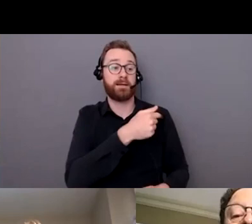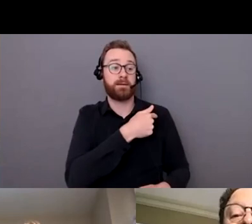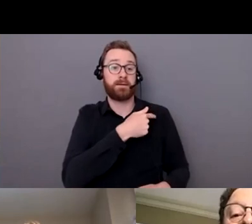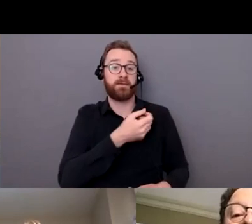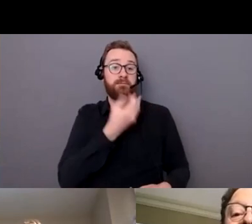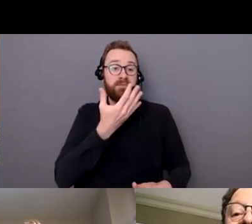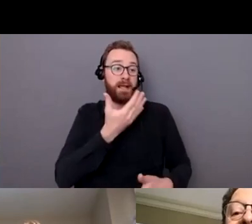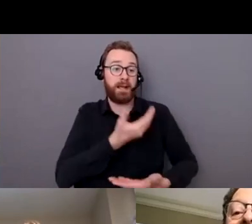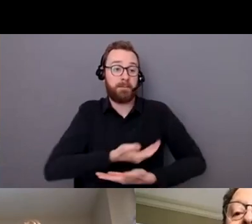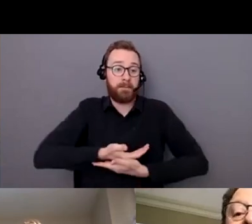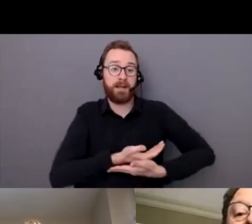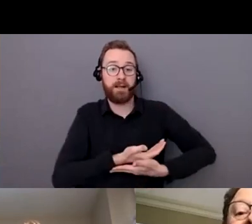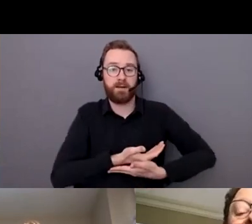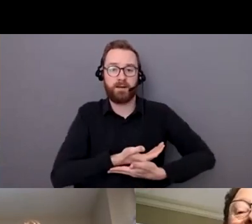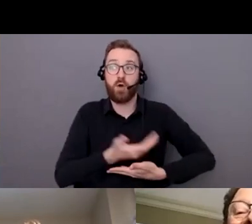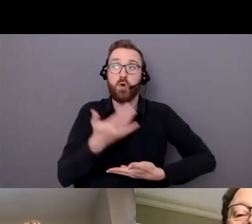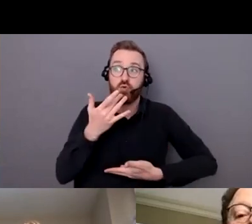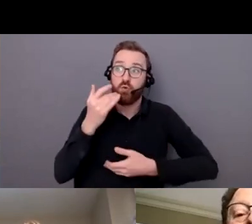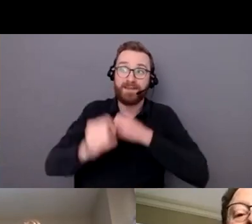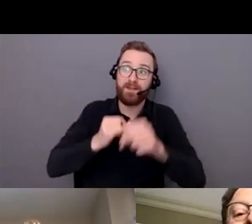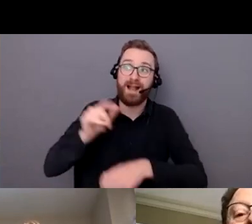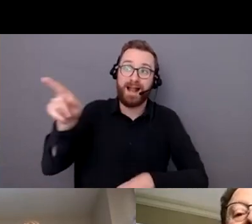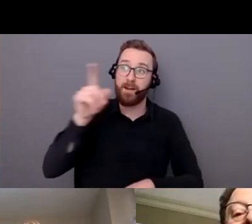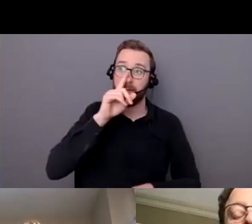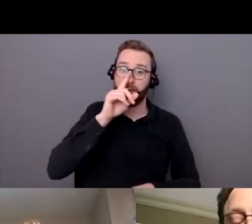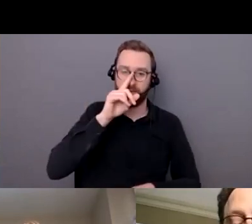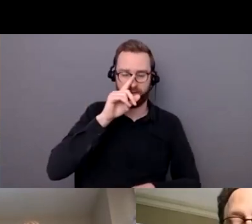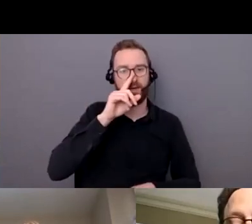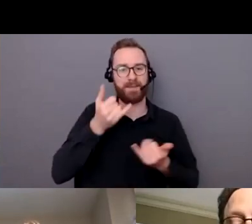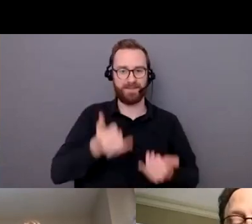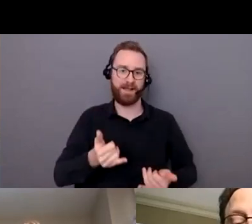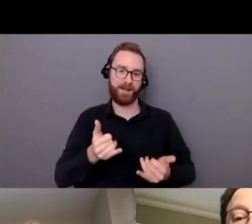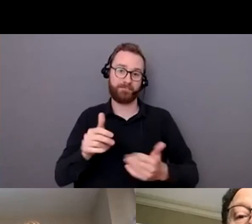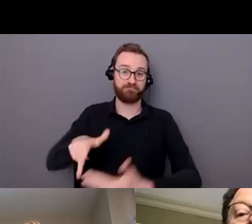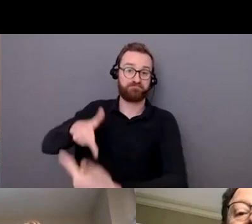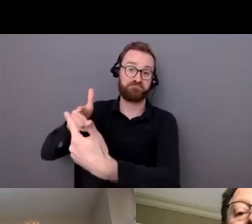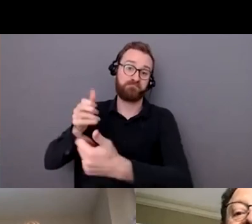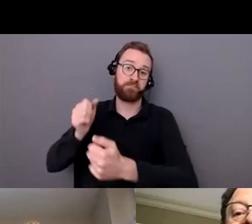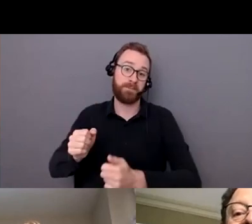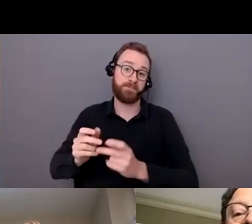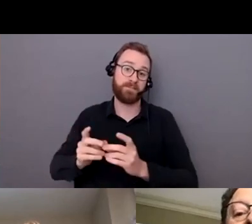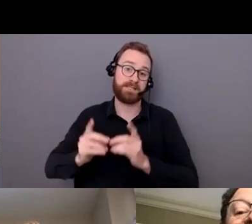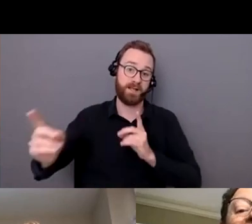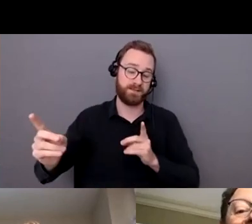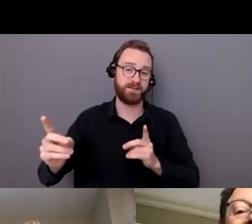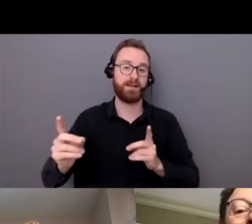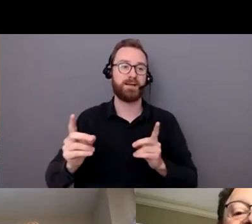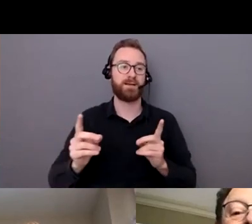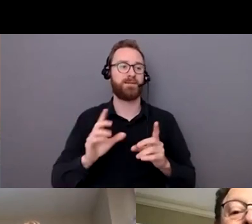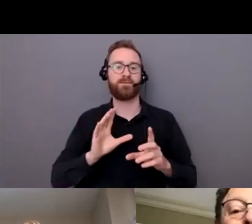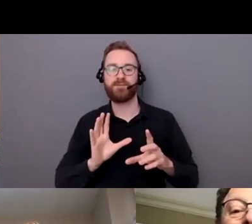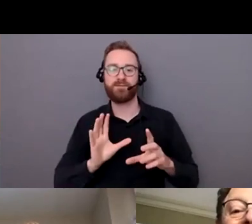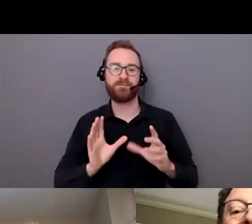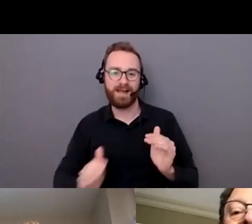un stage à l'international, elle ne pourrait pas l'avoir. Et c'est l'idée même de ce que Martin tantôt nous disait. L'inclusion, c'est que c'est offert et